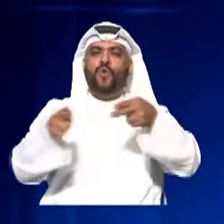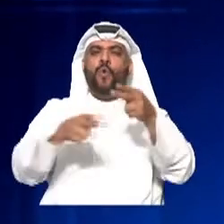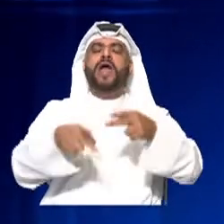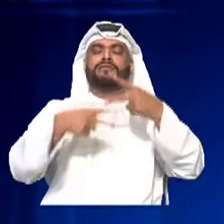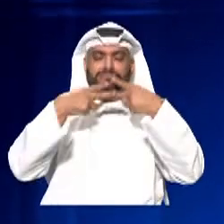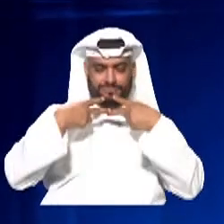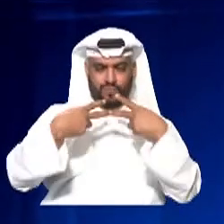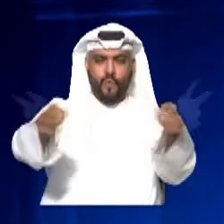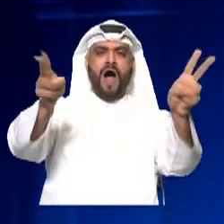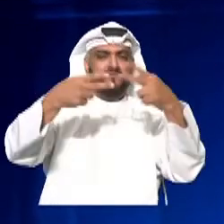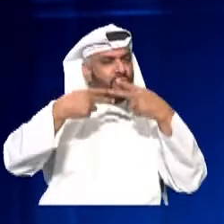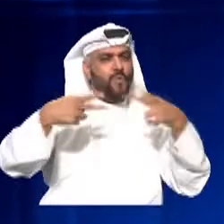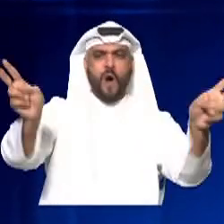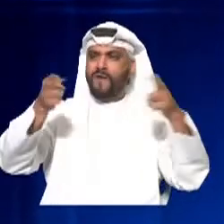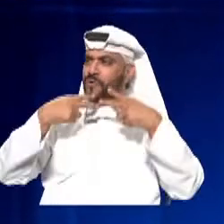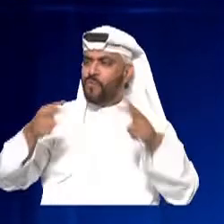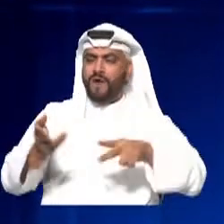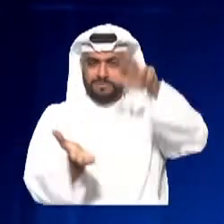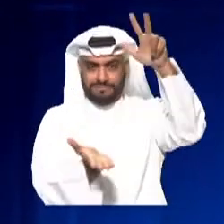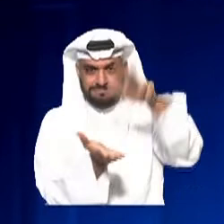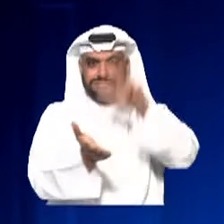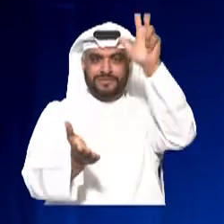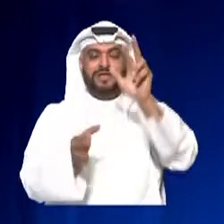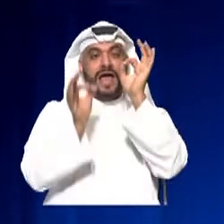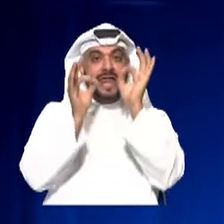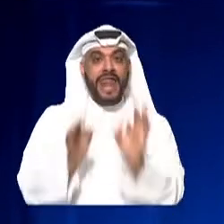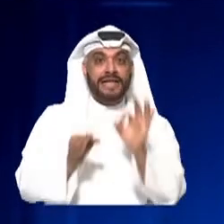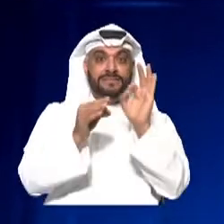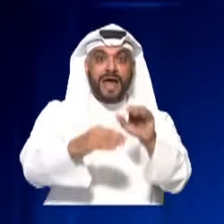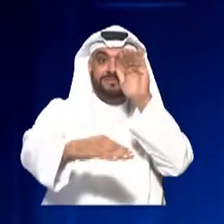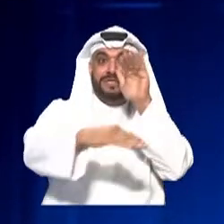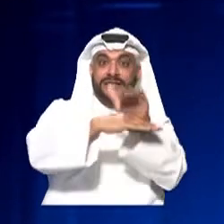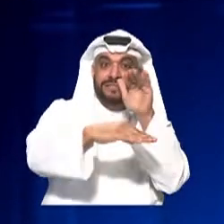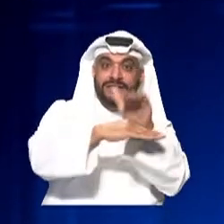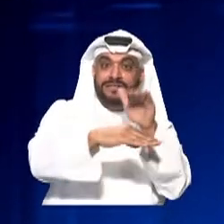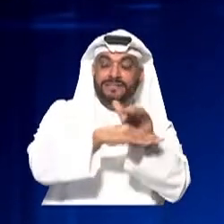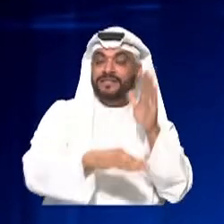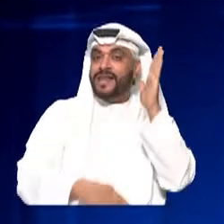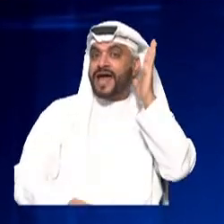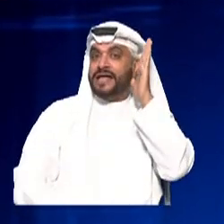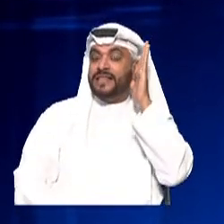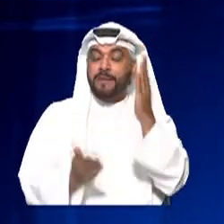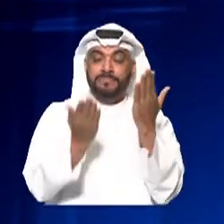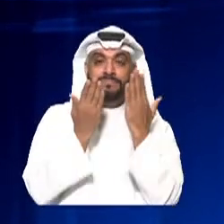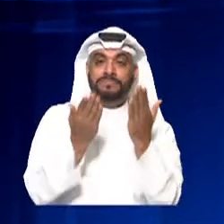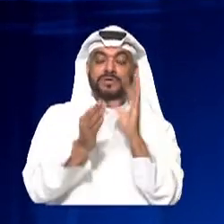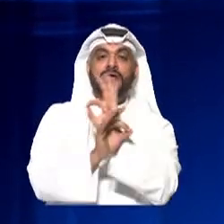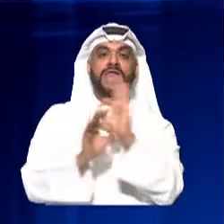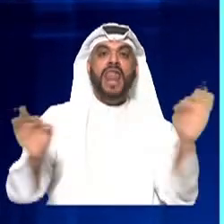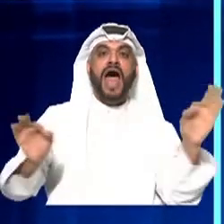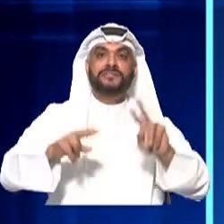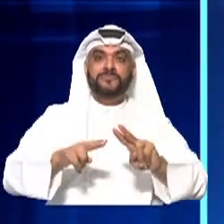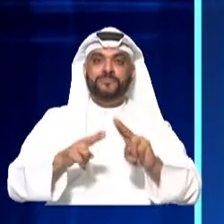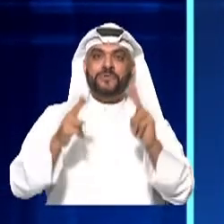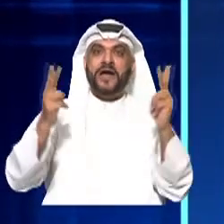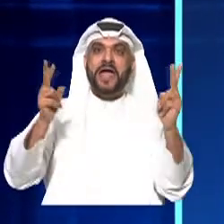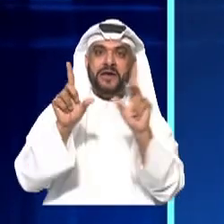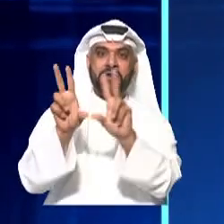وفي الرد على كل من استغله في غير محله وما ينبغي أن يكون عليه من التجديد